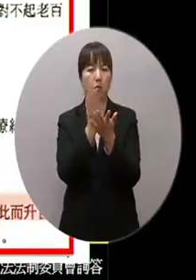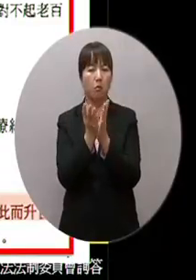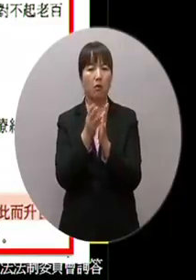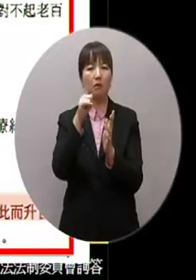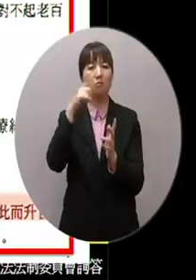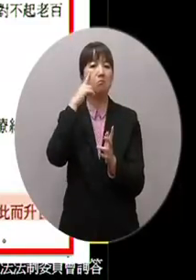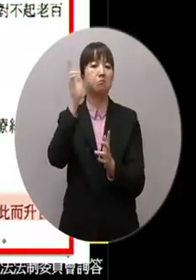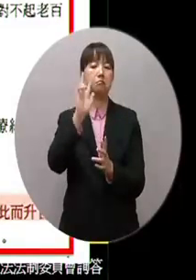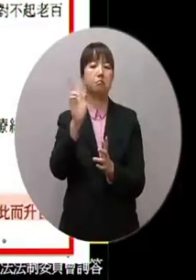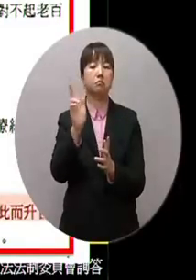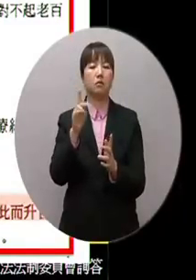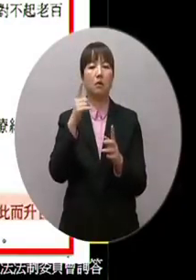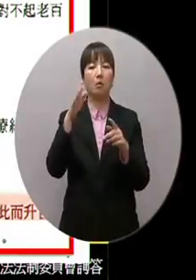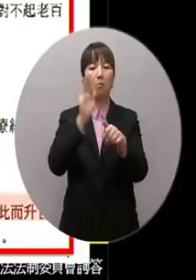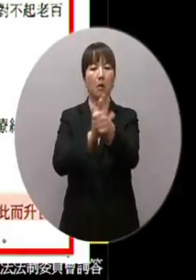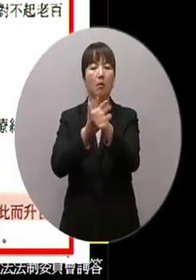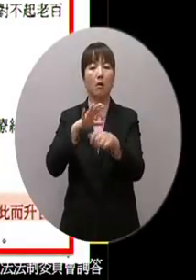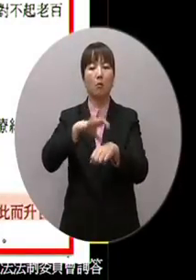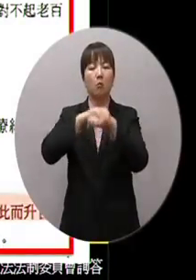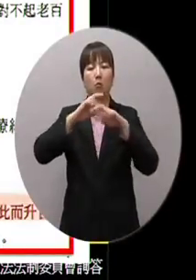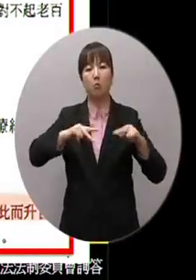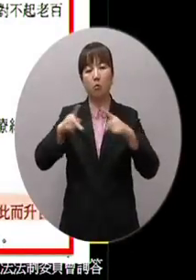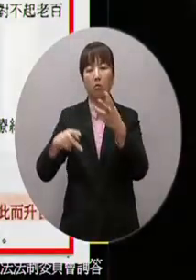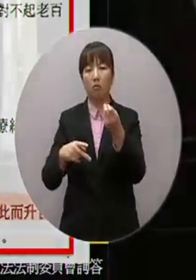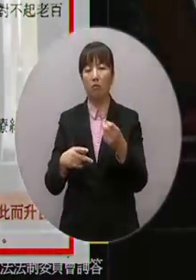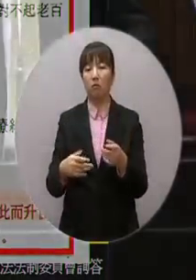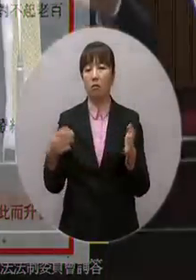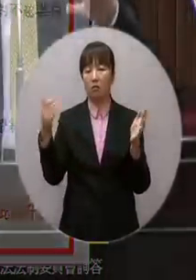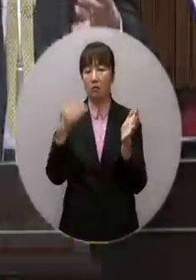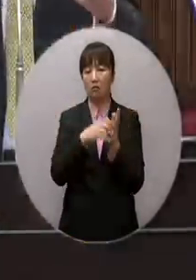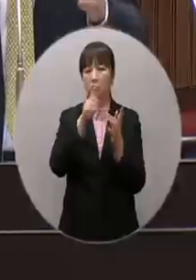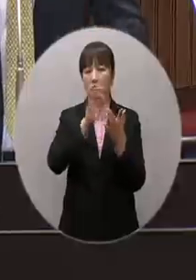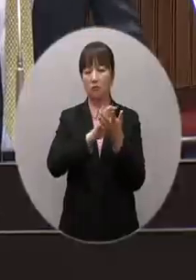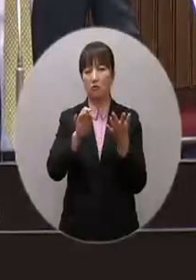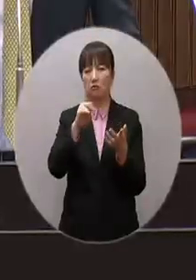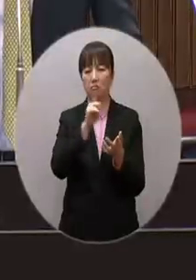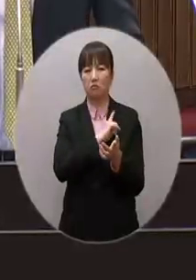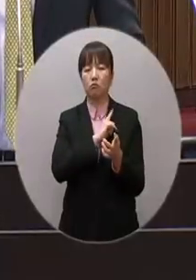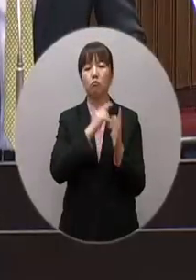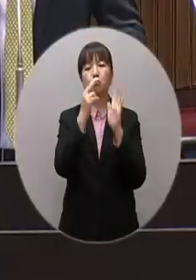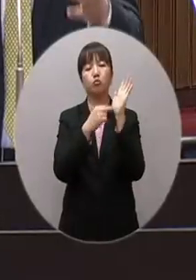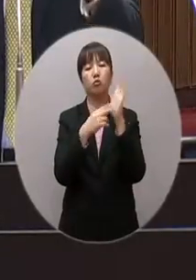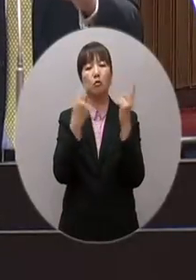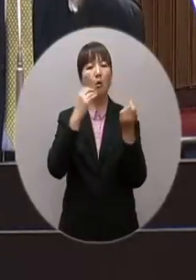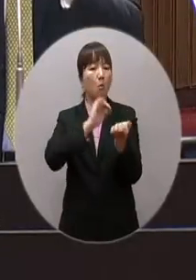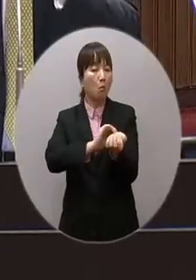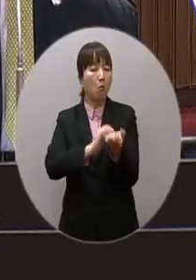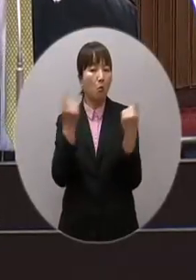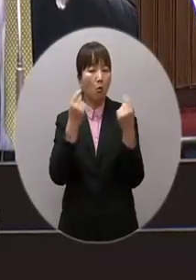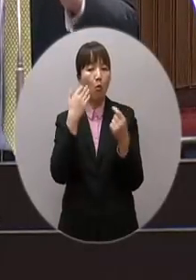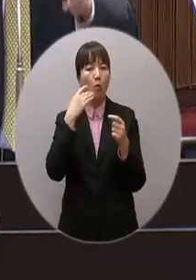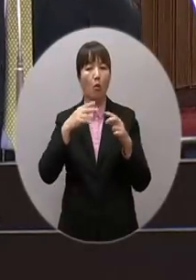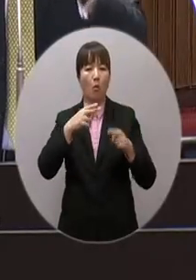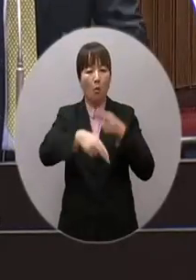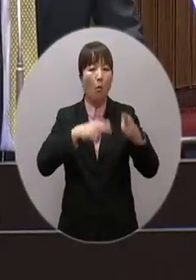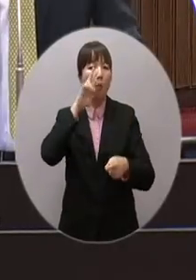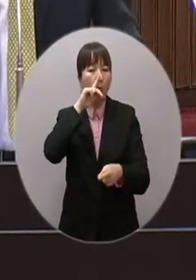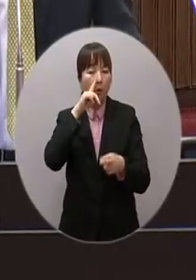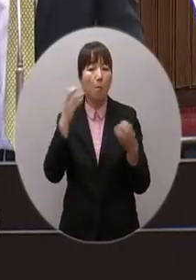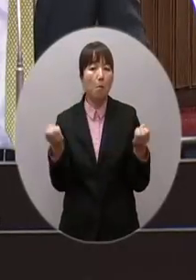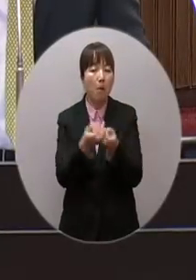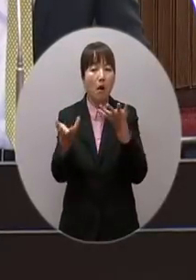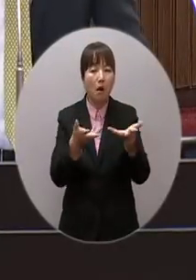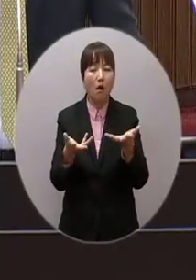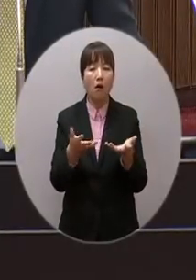若无睹，没有补救。院长还用医生当作例子啊，医生如果开错刀出了事